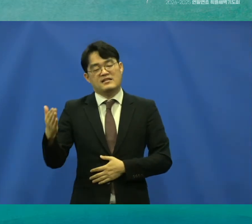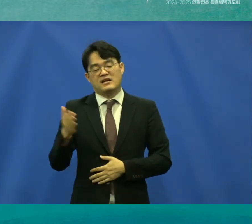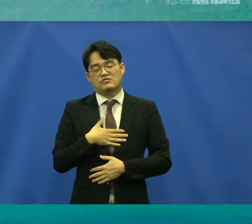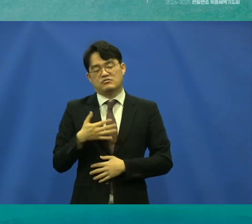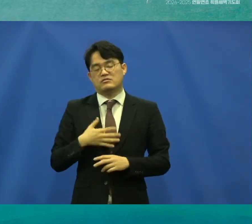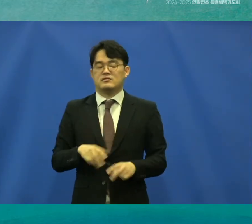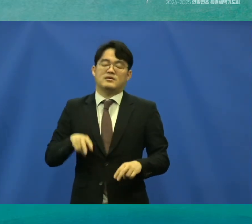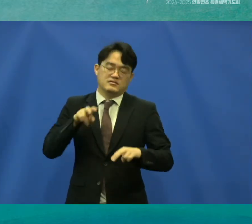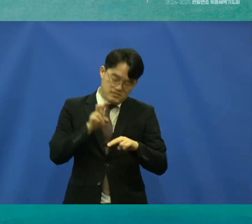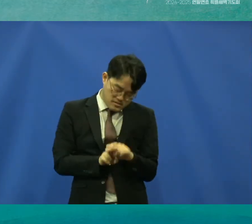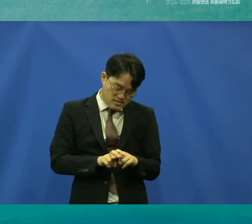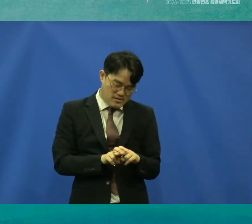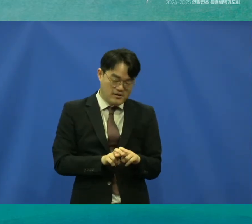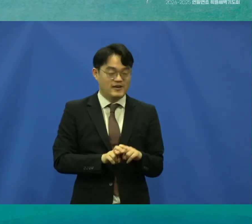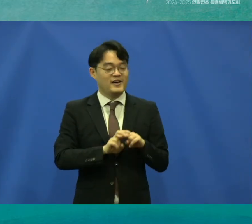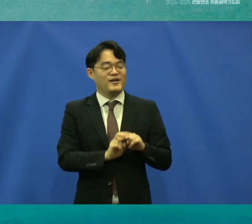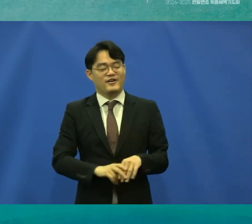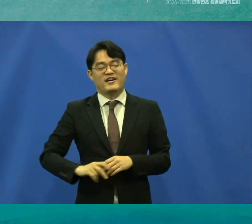난 주저하지